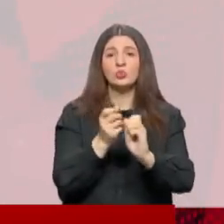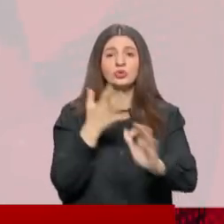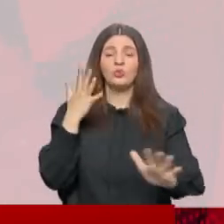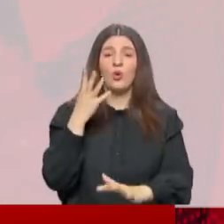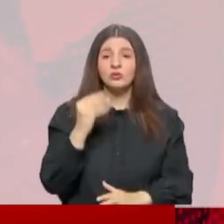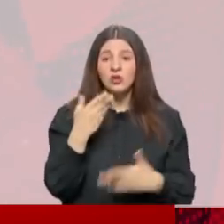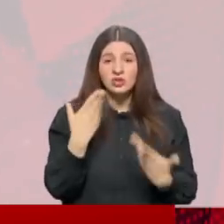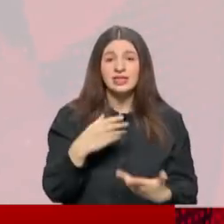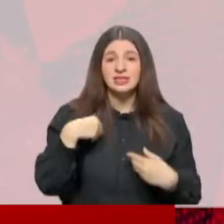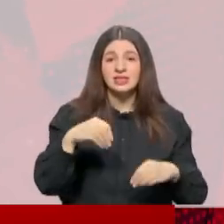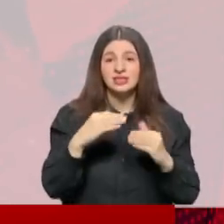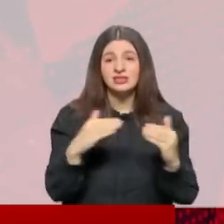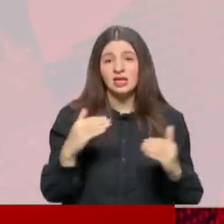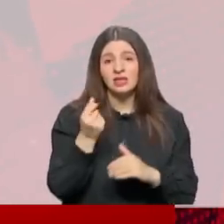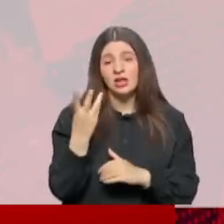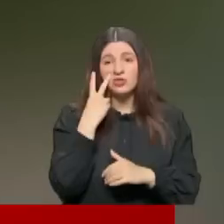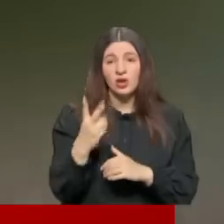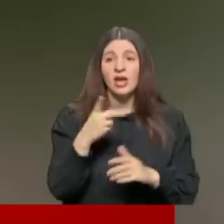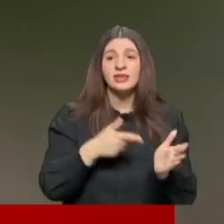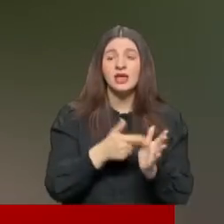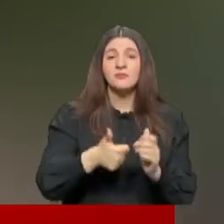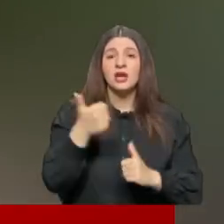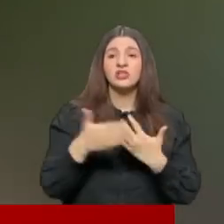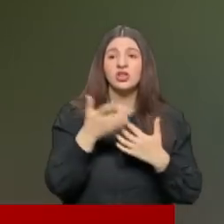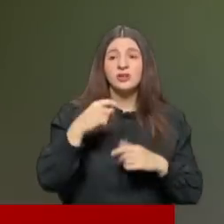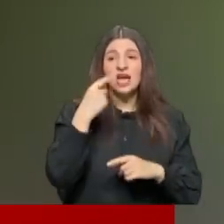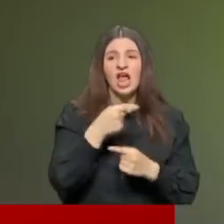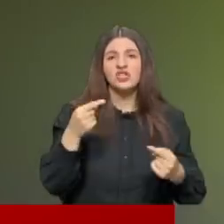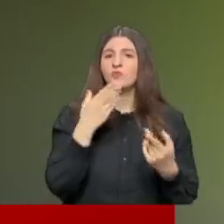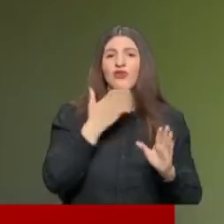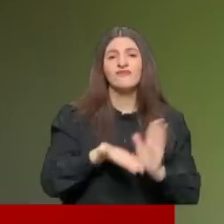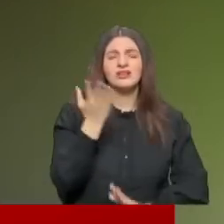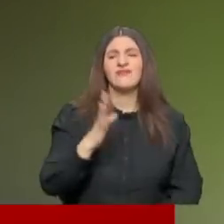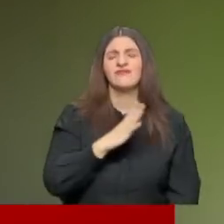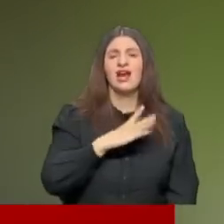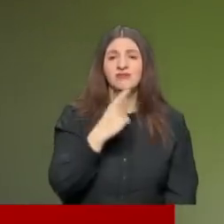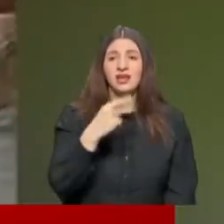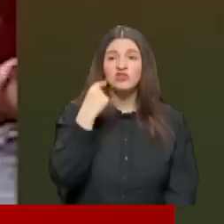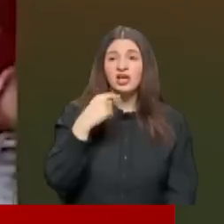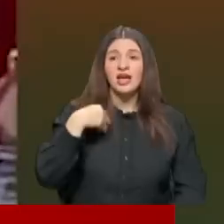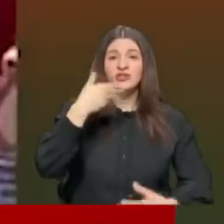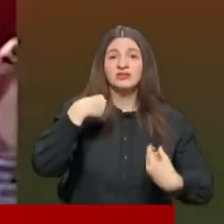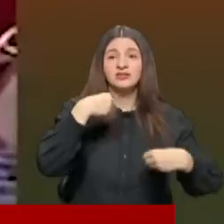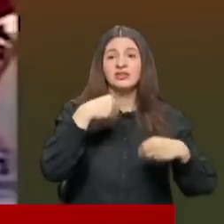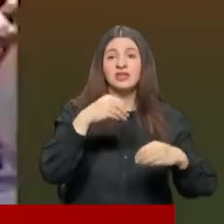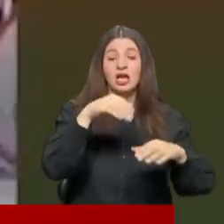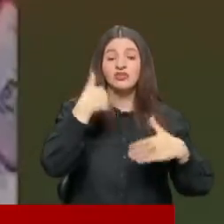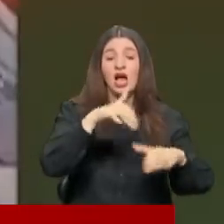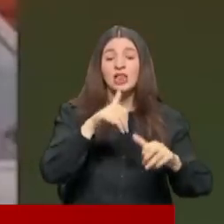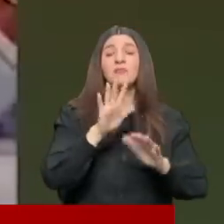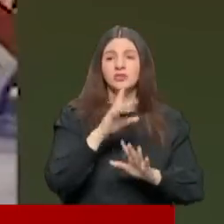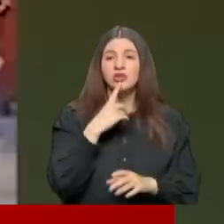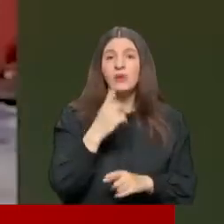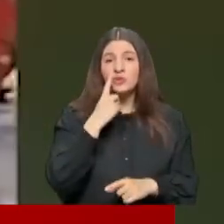oluştu. Üstelik satış sınırlı sayıda. Tarım Bakanı Yardımcısı şeker eksiğimiz yok, fazlamız var diyerek şeker ithalatı yapılmadığını söylemişti